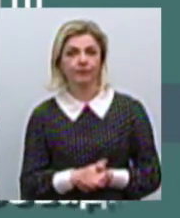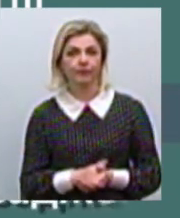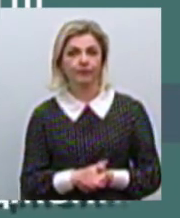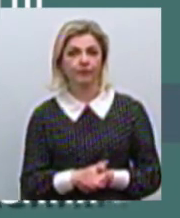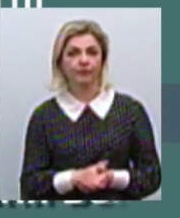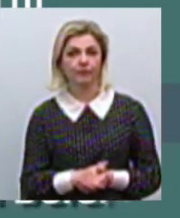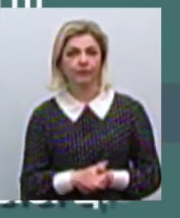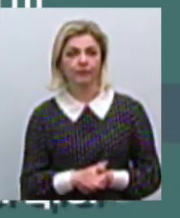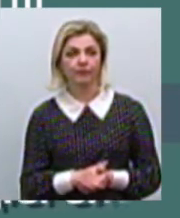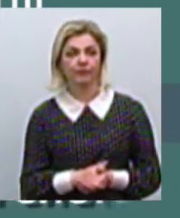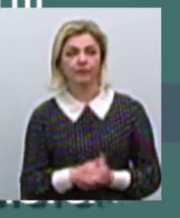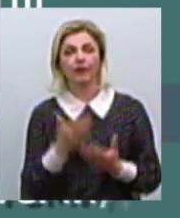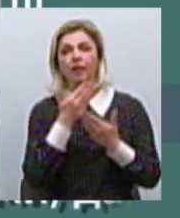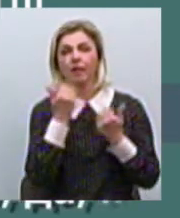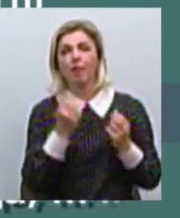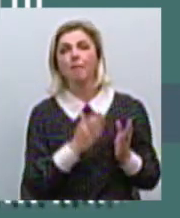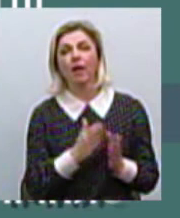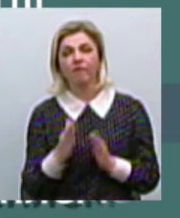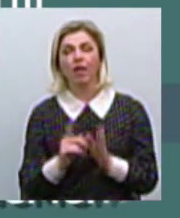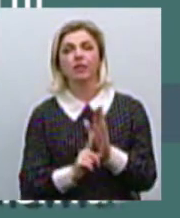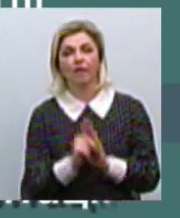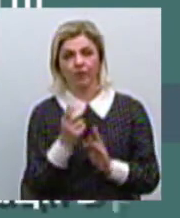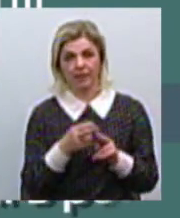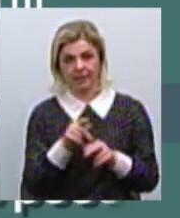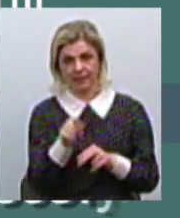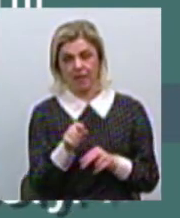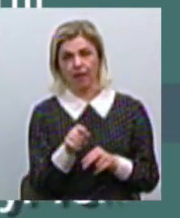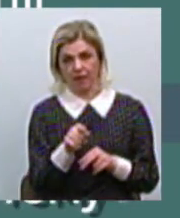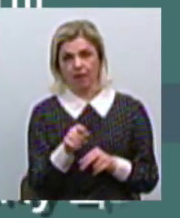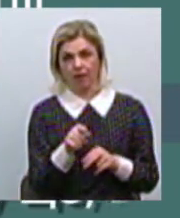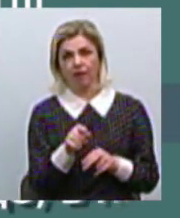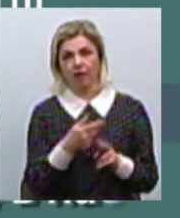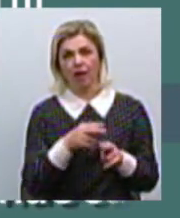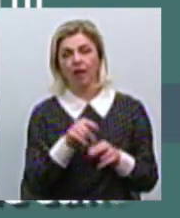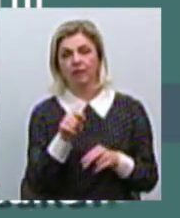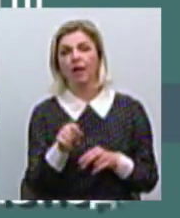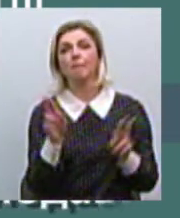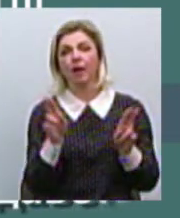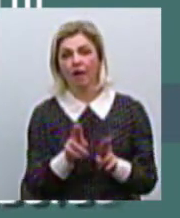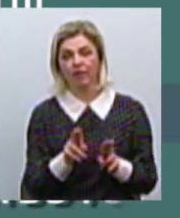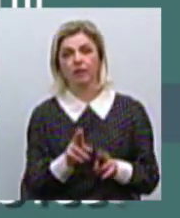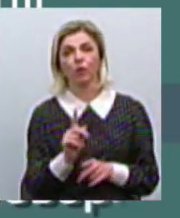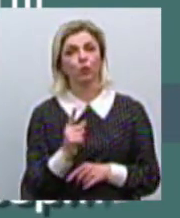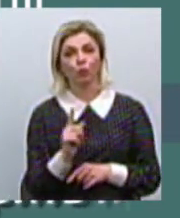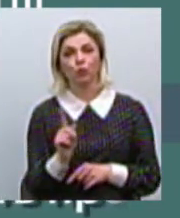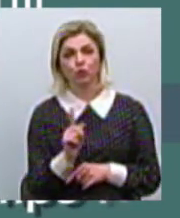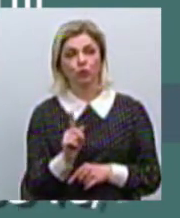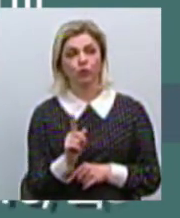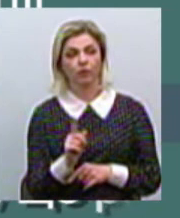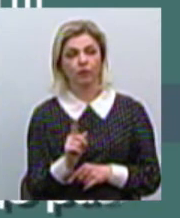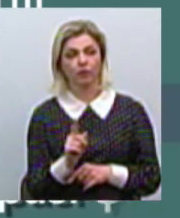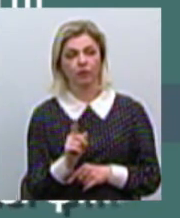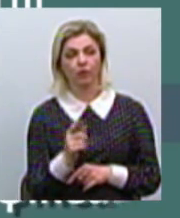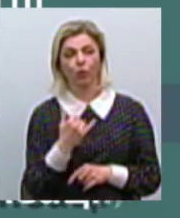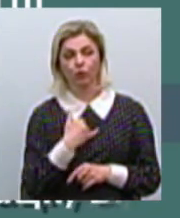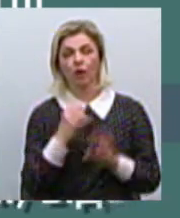немає механізму впровадження цієї системи, да? Якби імплементації в роботу. Тому що що у нас